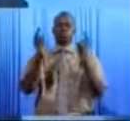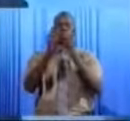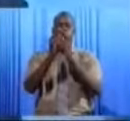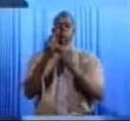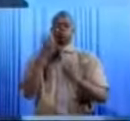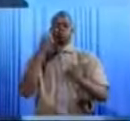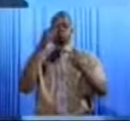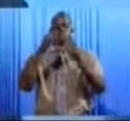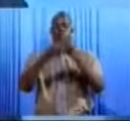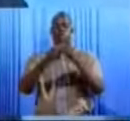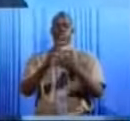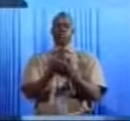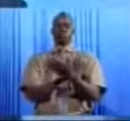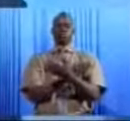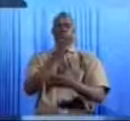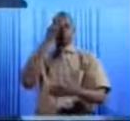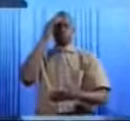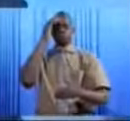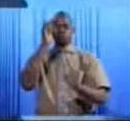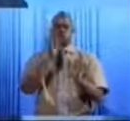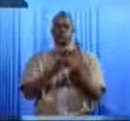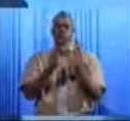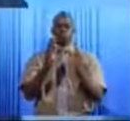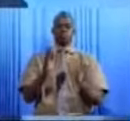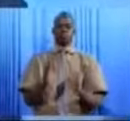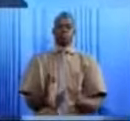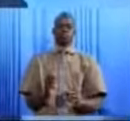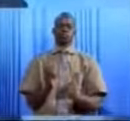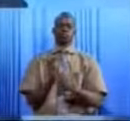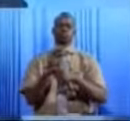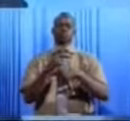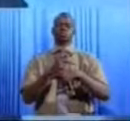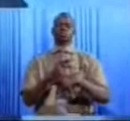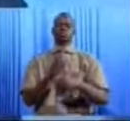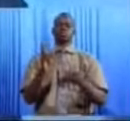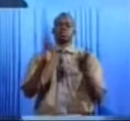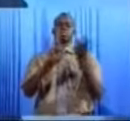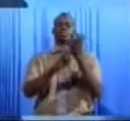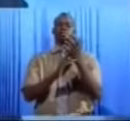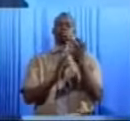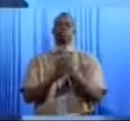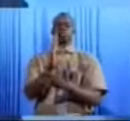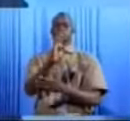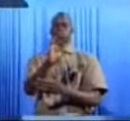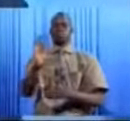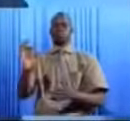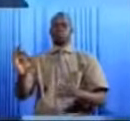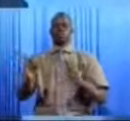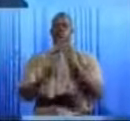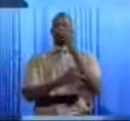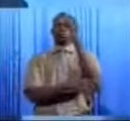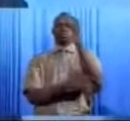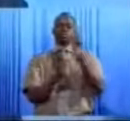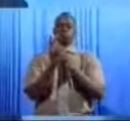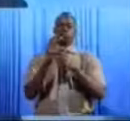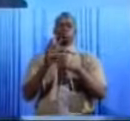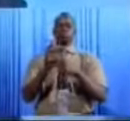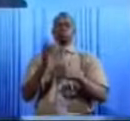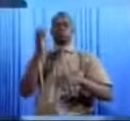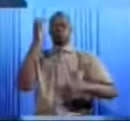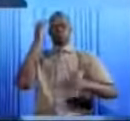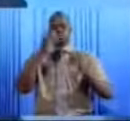les connaissances des participants sur les conventions ratifiées par le burkina et le trafic illicite des produits chimiques dangereux